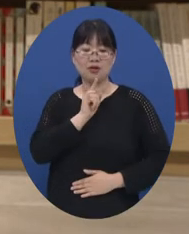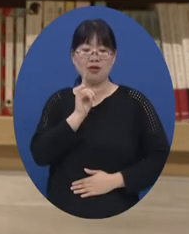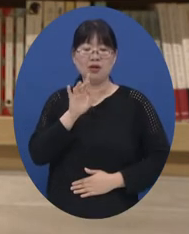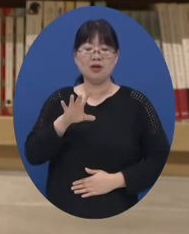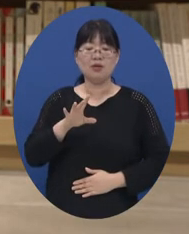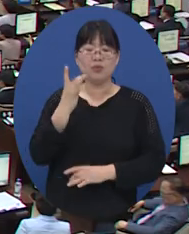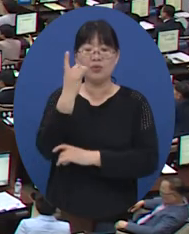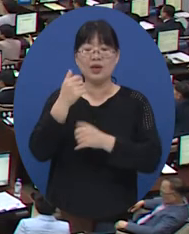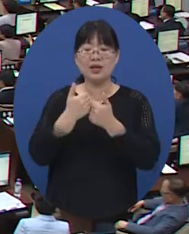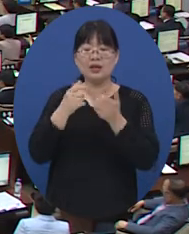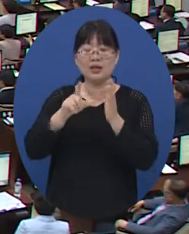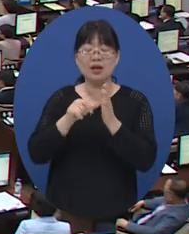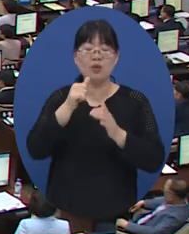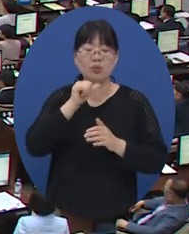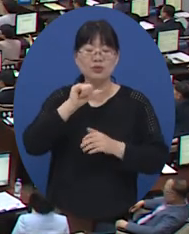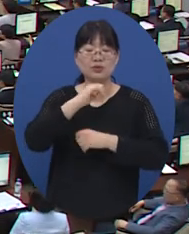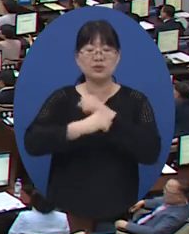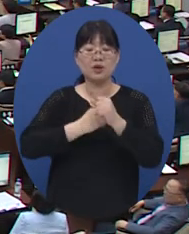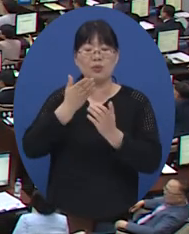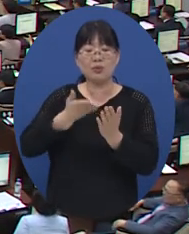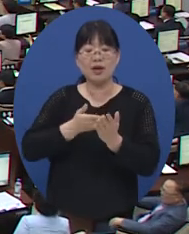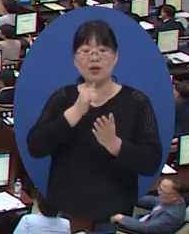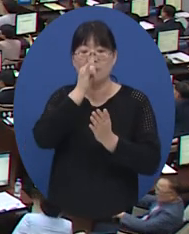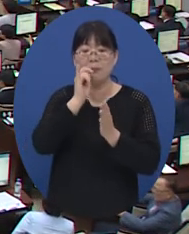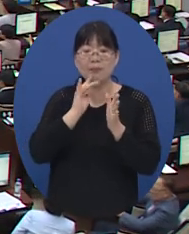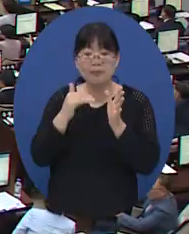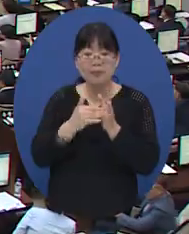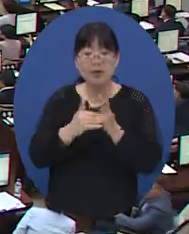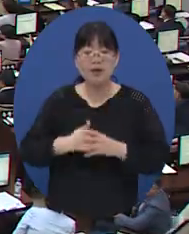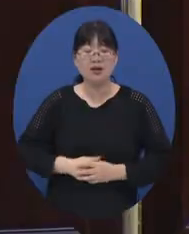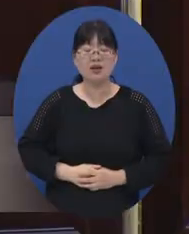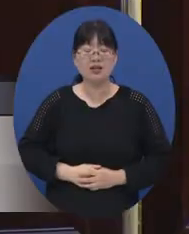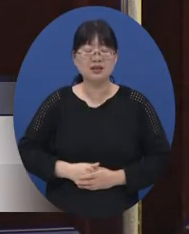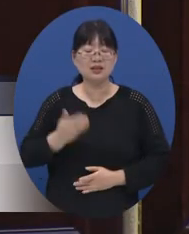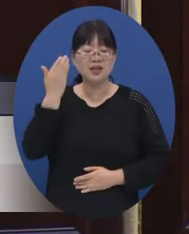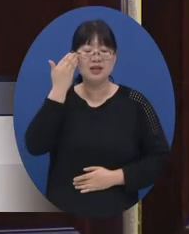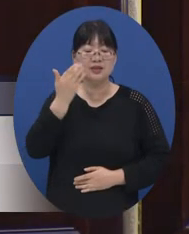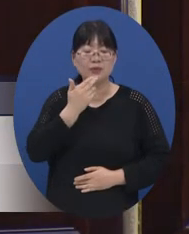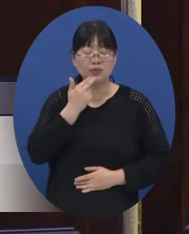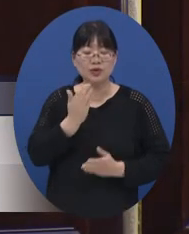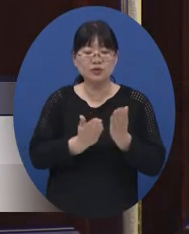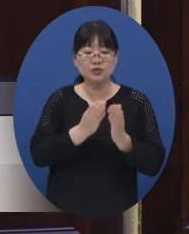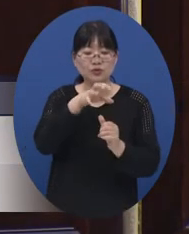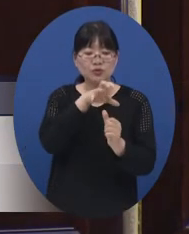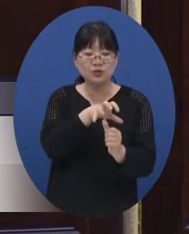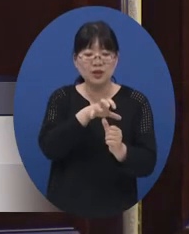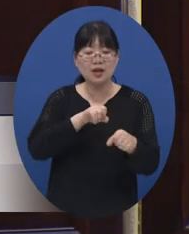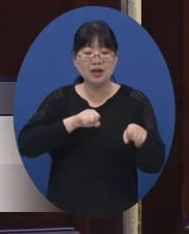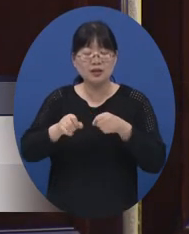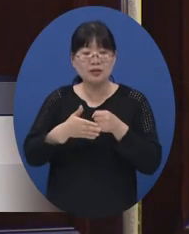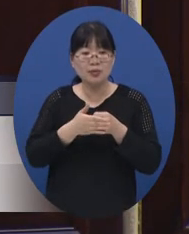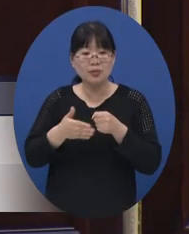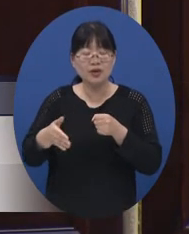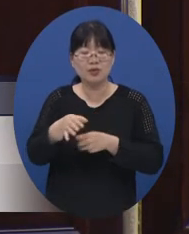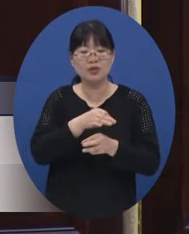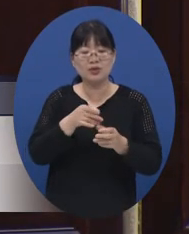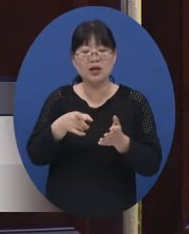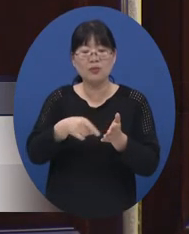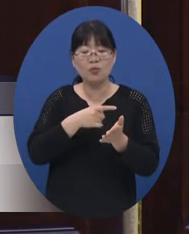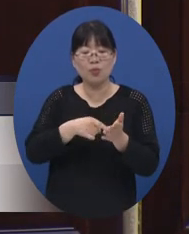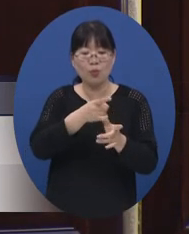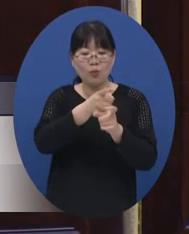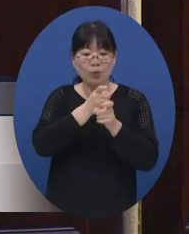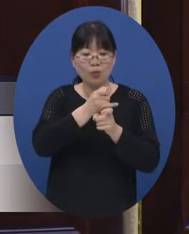첫날 본회의에서는 의원들의 5분자유발언 도 진행됐습니다 p 상식적인 수출 규제 조치로 경제